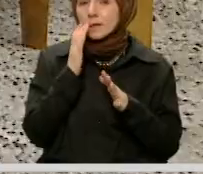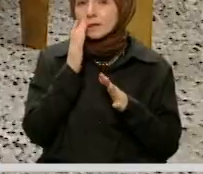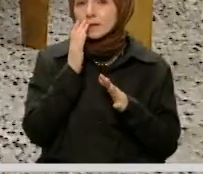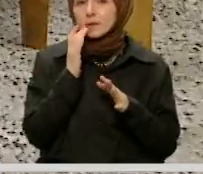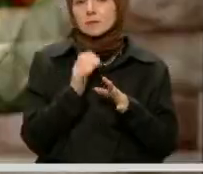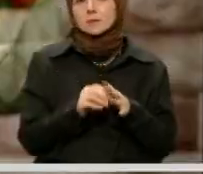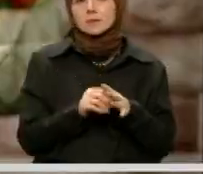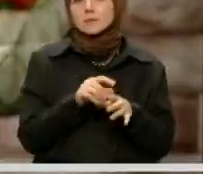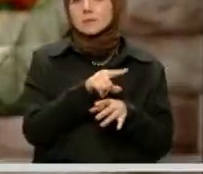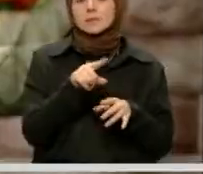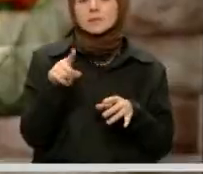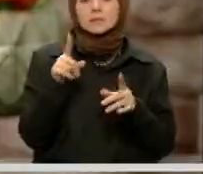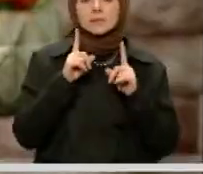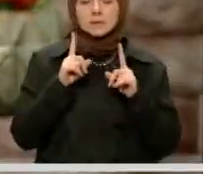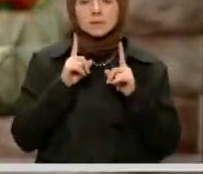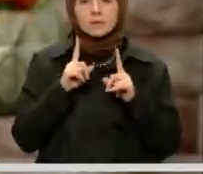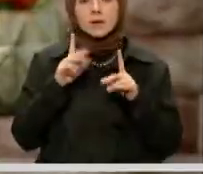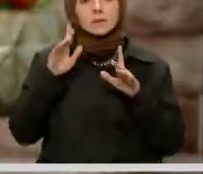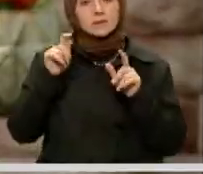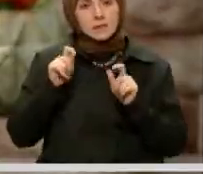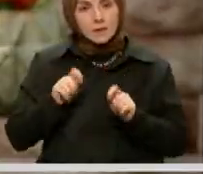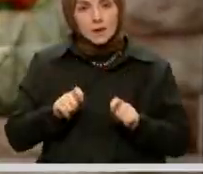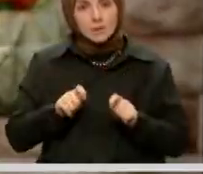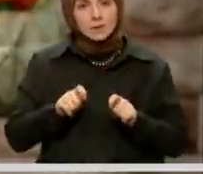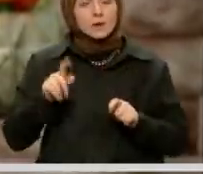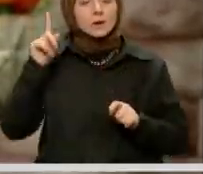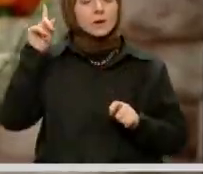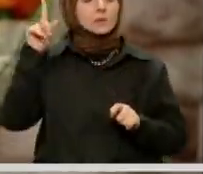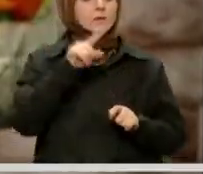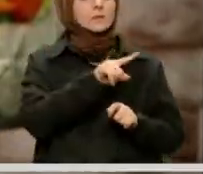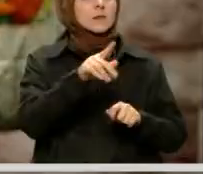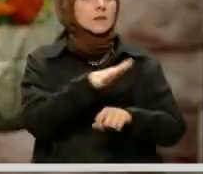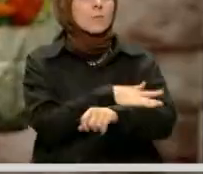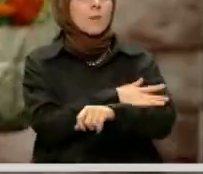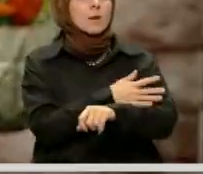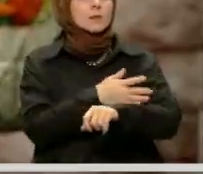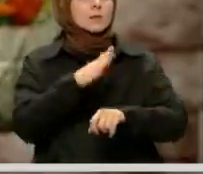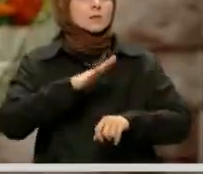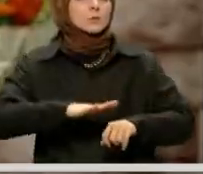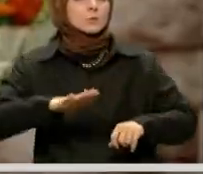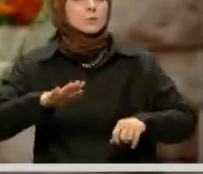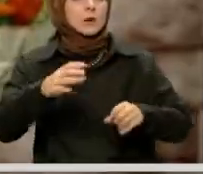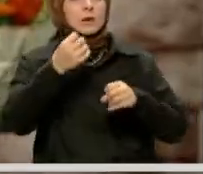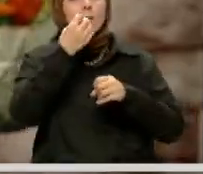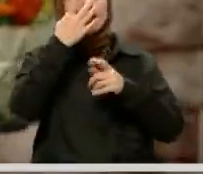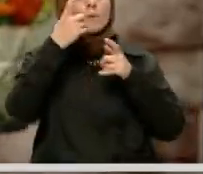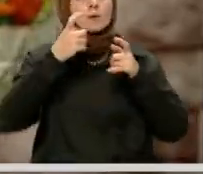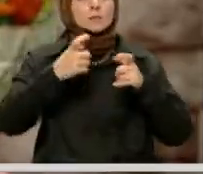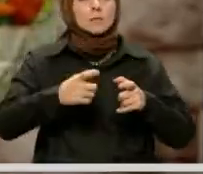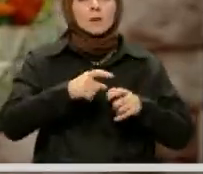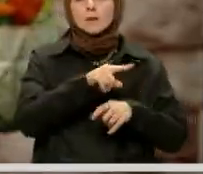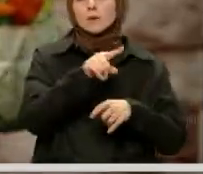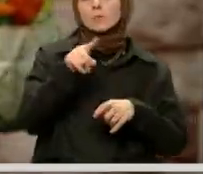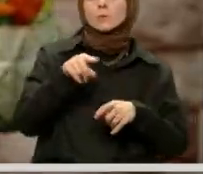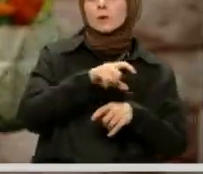benin. Siz istiğfar edin ki Allah da sizi mallarla, mülklerle, evlatlarla, bahçelerle,